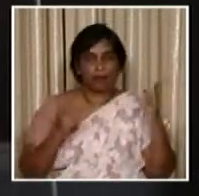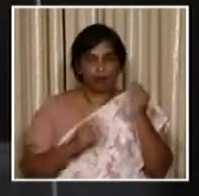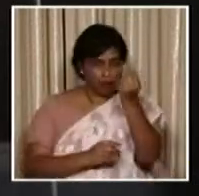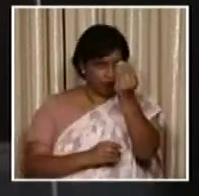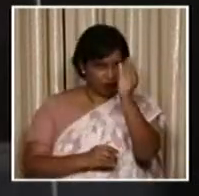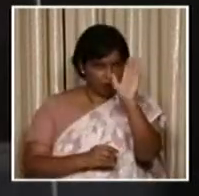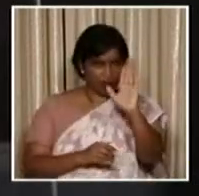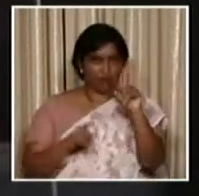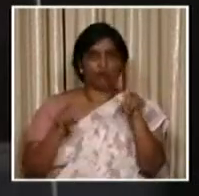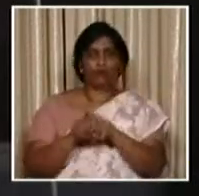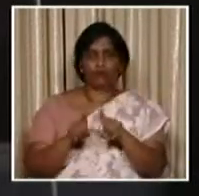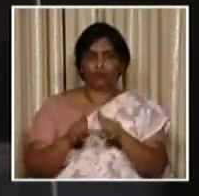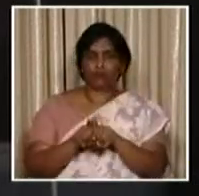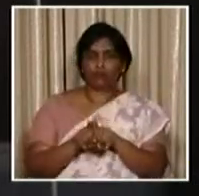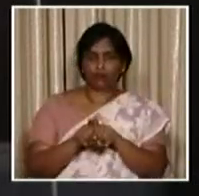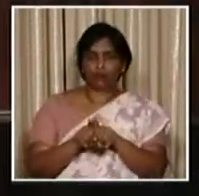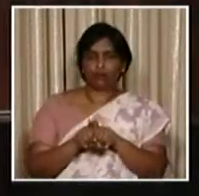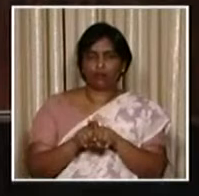කරන්න දෙන්න